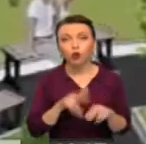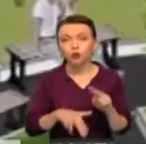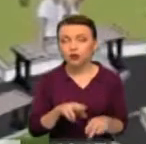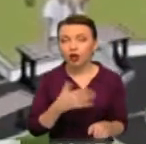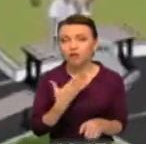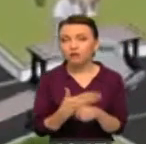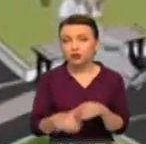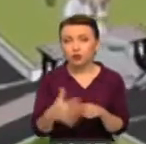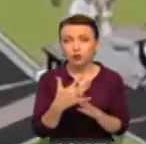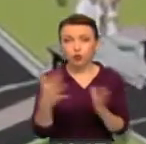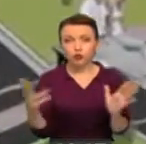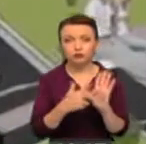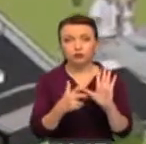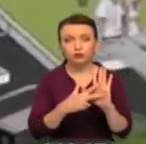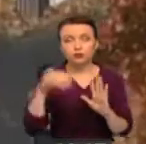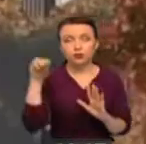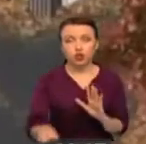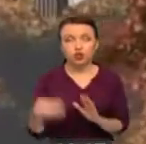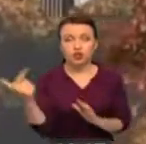більше 800 тисяч гривень.